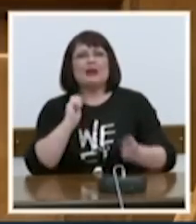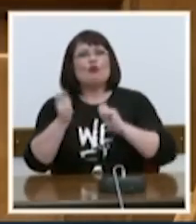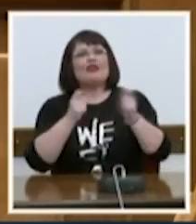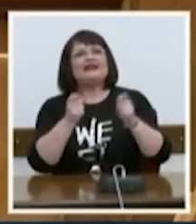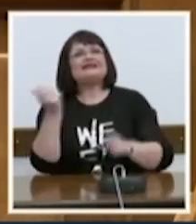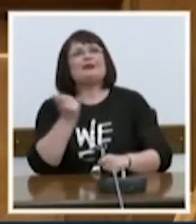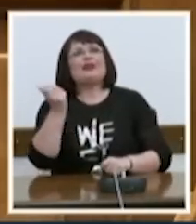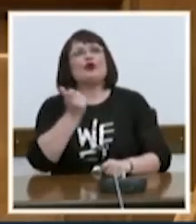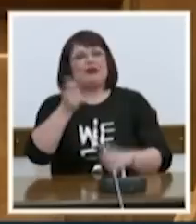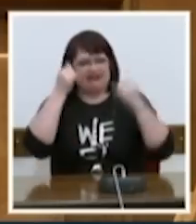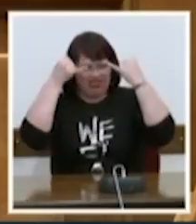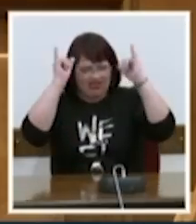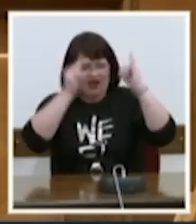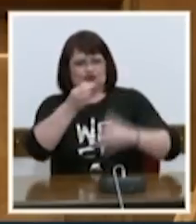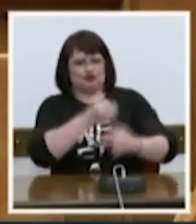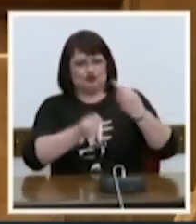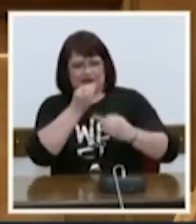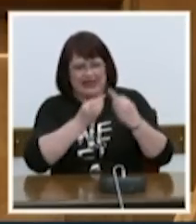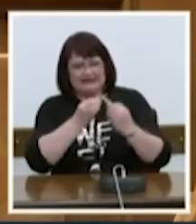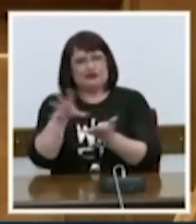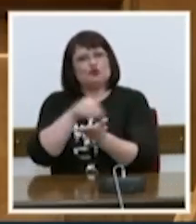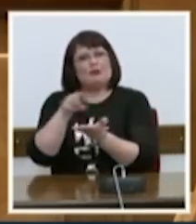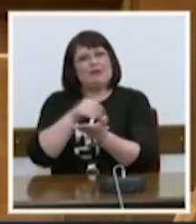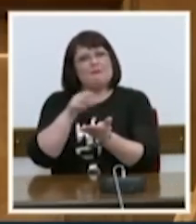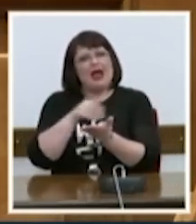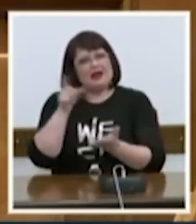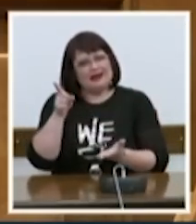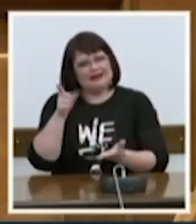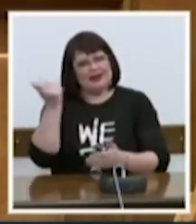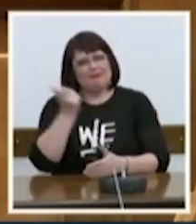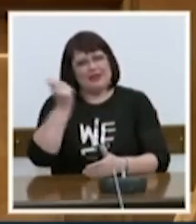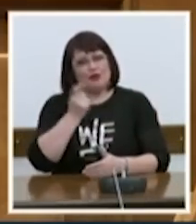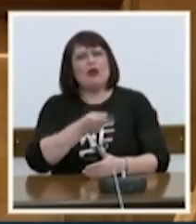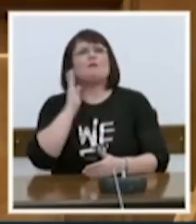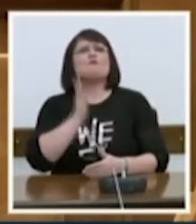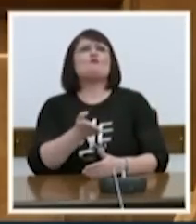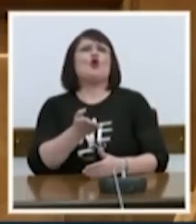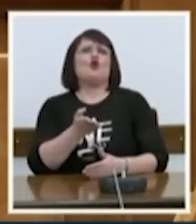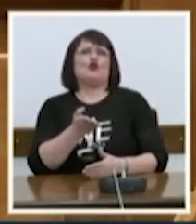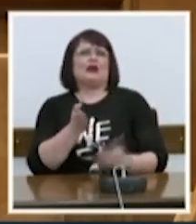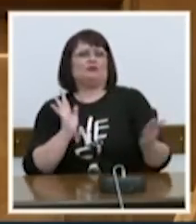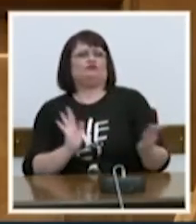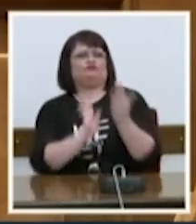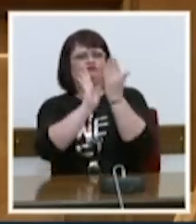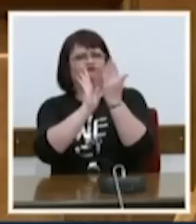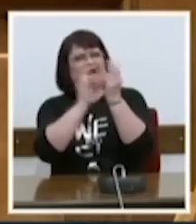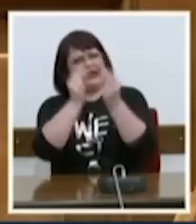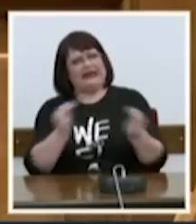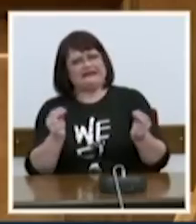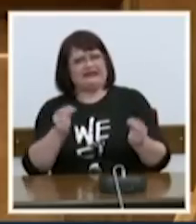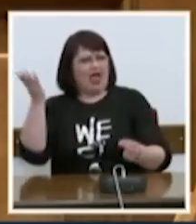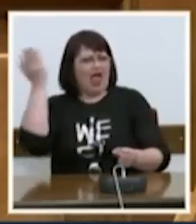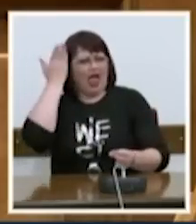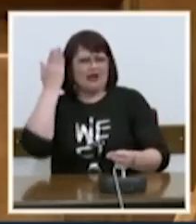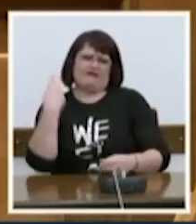το θράσος να λέτε ότι το market pass αντιμετωπίζει την ακρίβεια στα σούπερ μάρκετ, ή ότι το